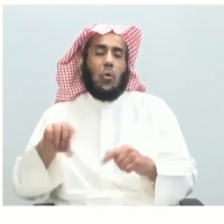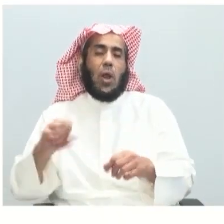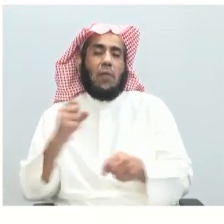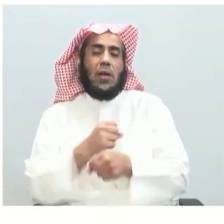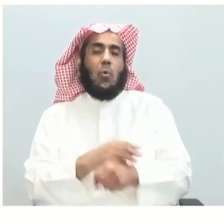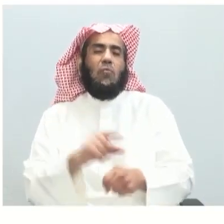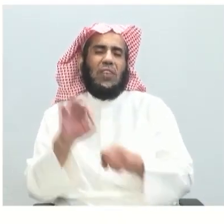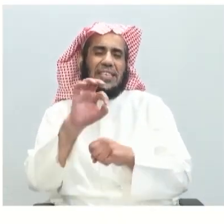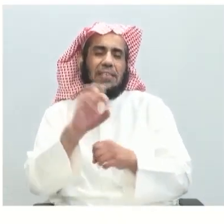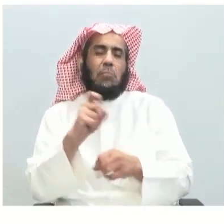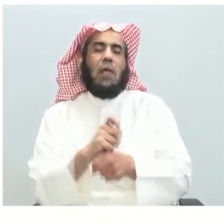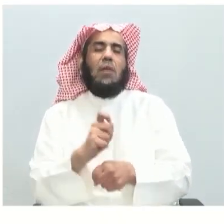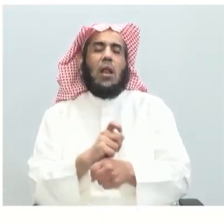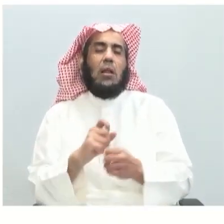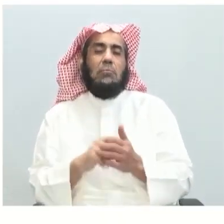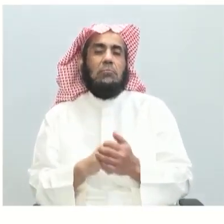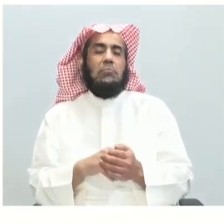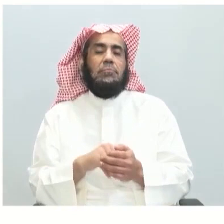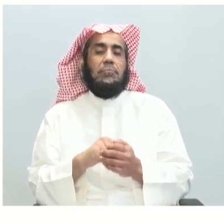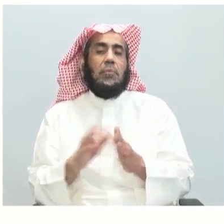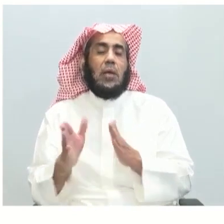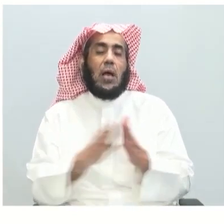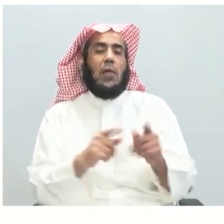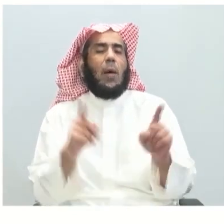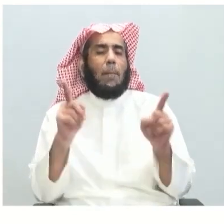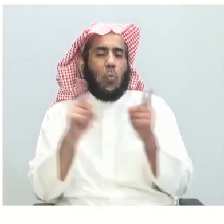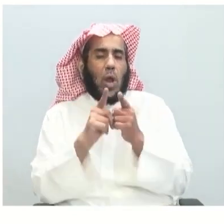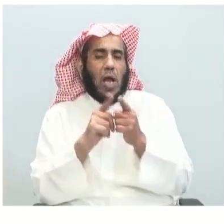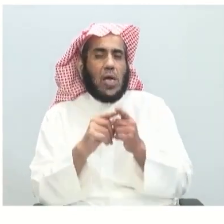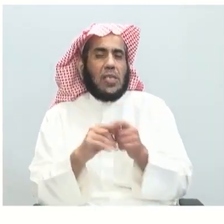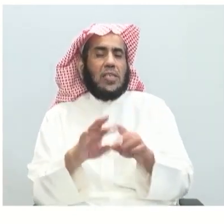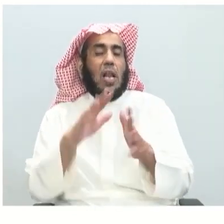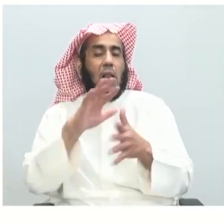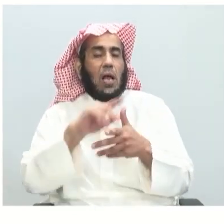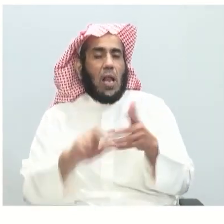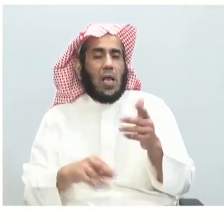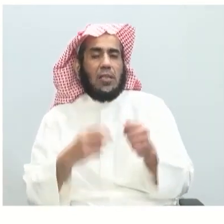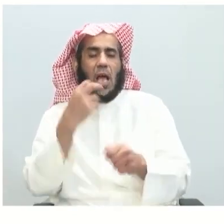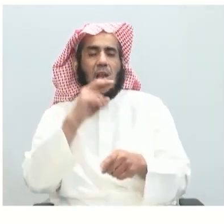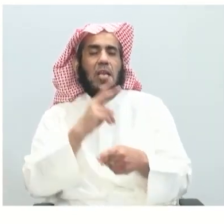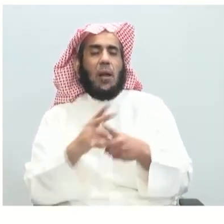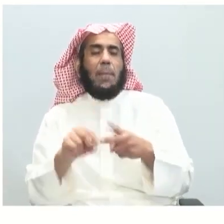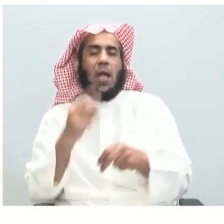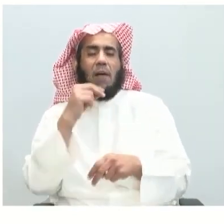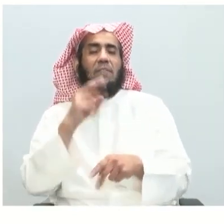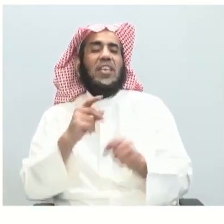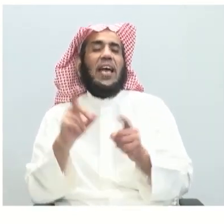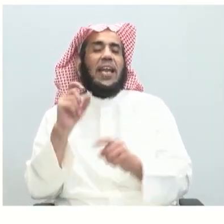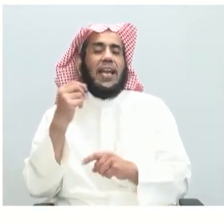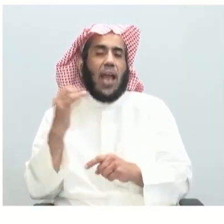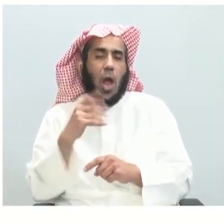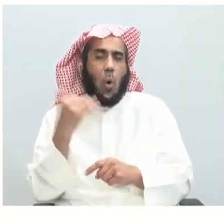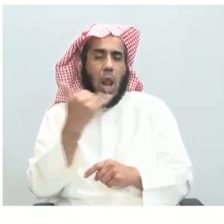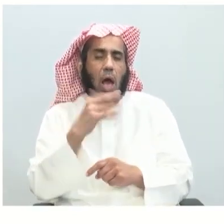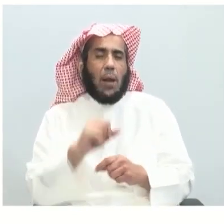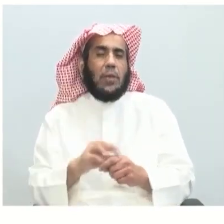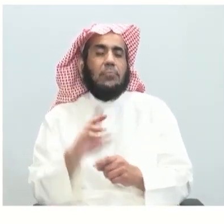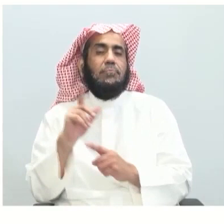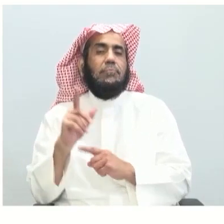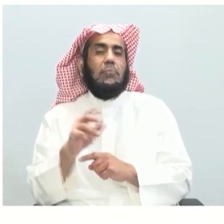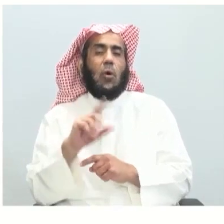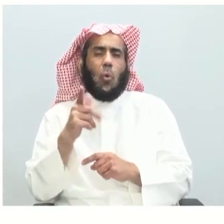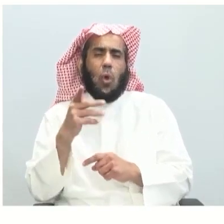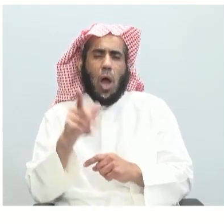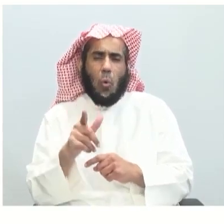وفي الجزم الافعال وفي الجزم الافعال هذا ملخص للحالات الاعرابيه في النحو العربي ونذكر الرفع فقط تذكر الرفع